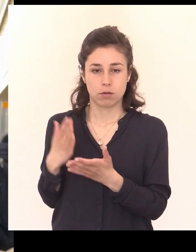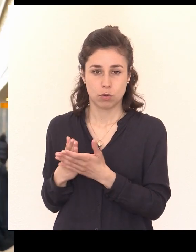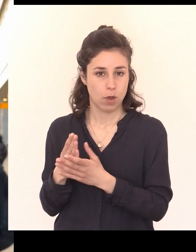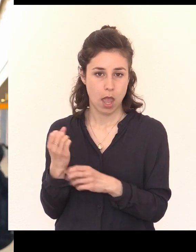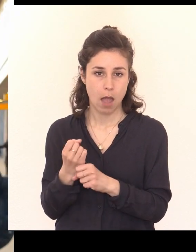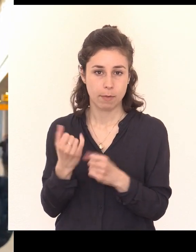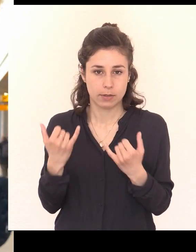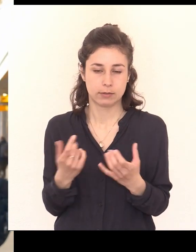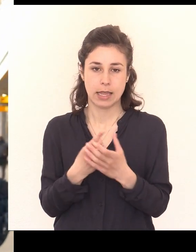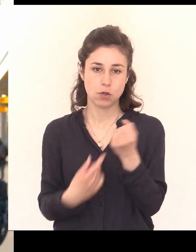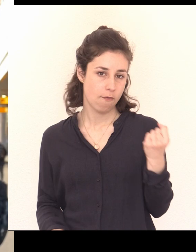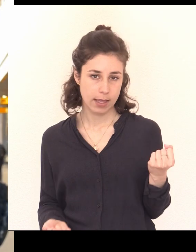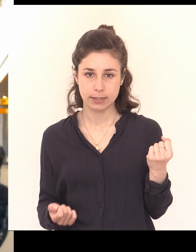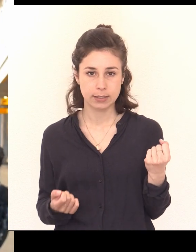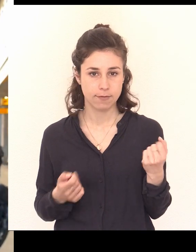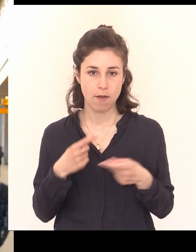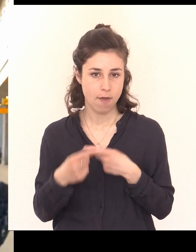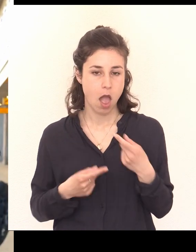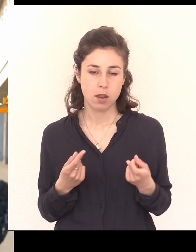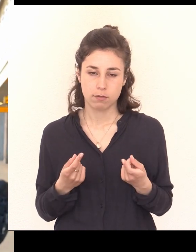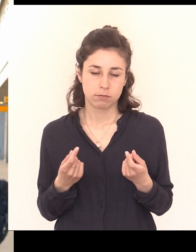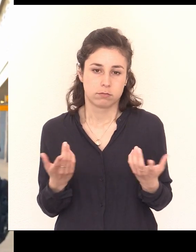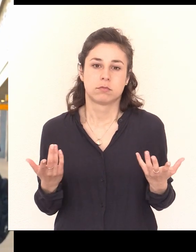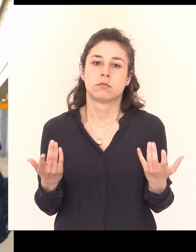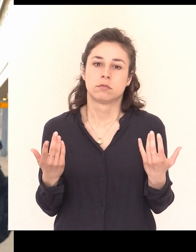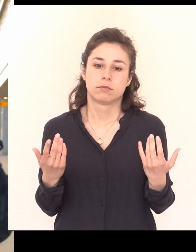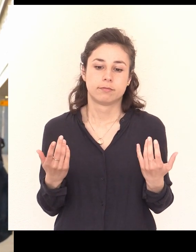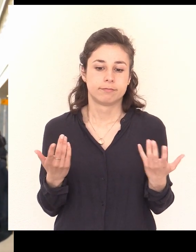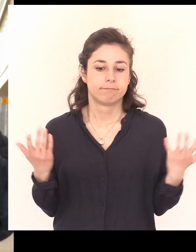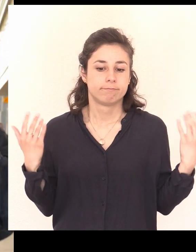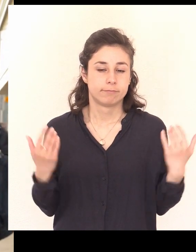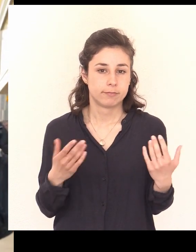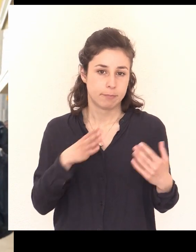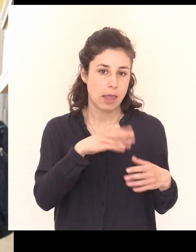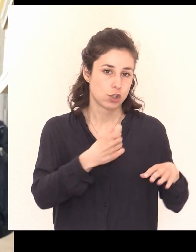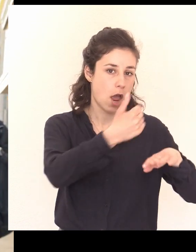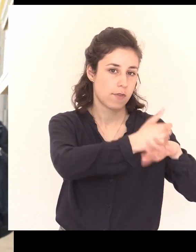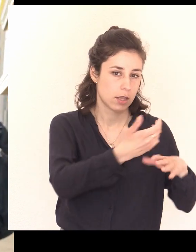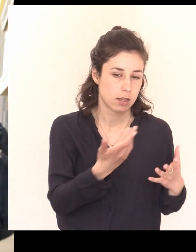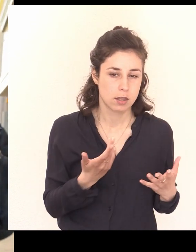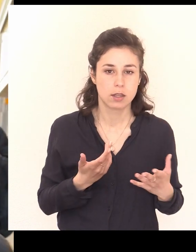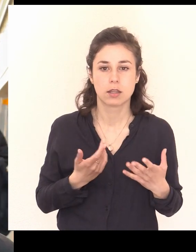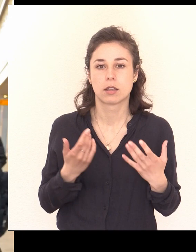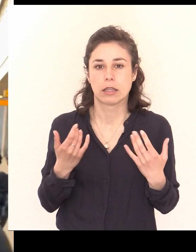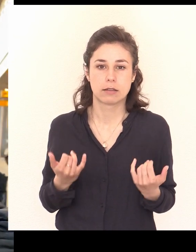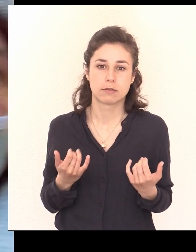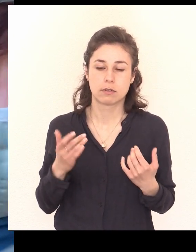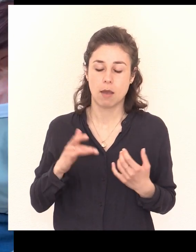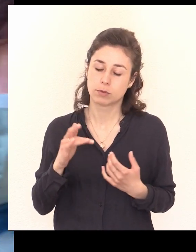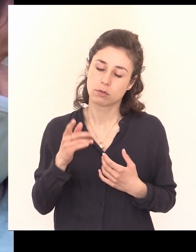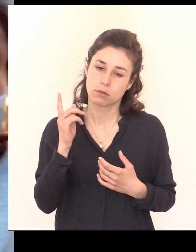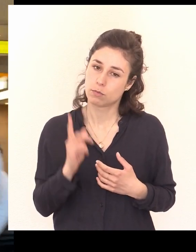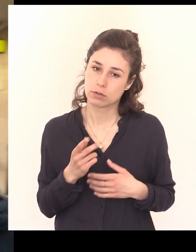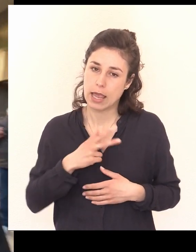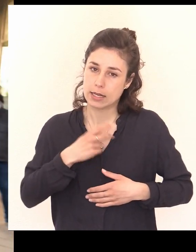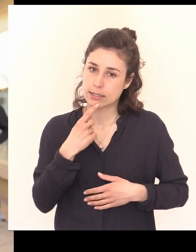arbeiten, aber durch Insolvenz bin ich auch natürlich im Insolvenzverfahren gekommen mit meiner Chefin und jetzt ja nebenbei irgendwie ab und